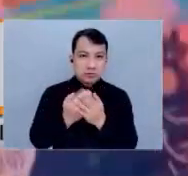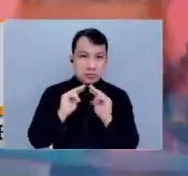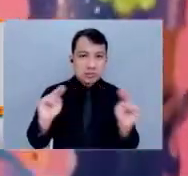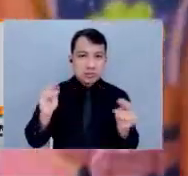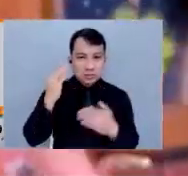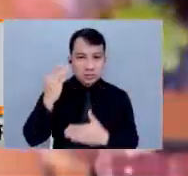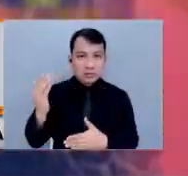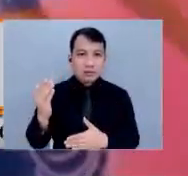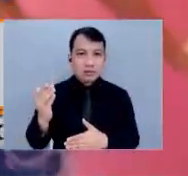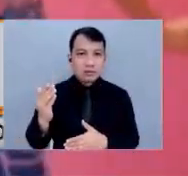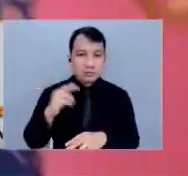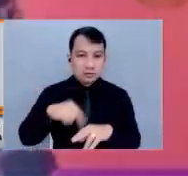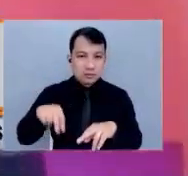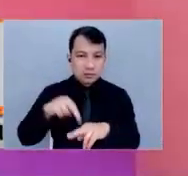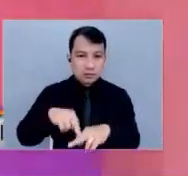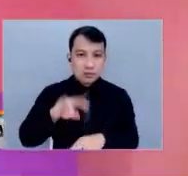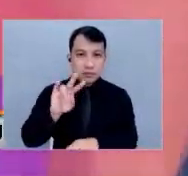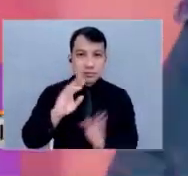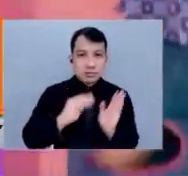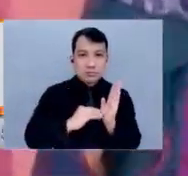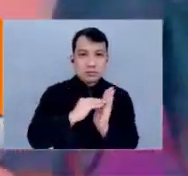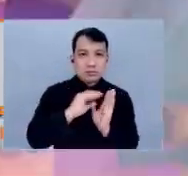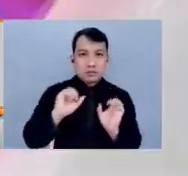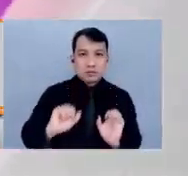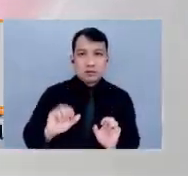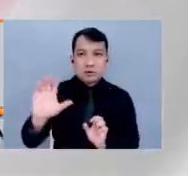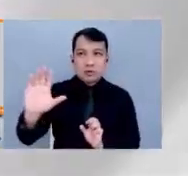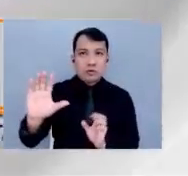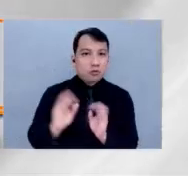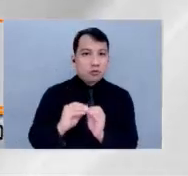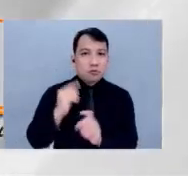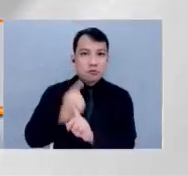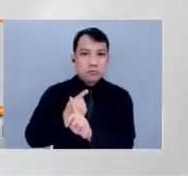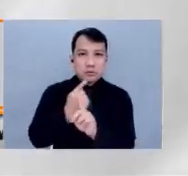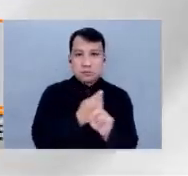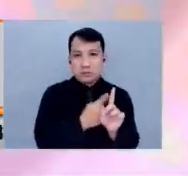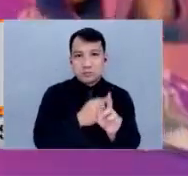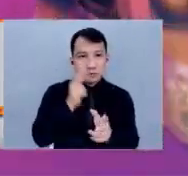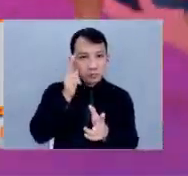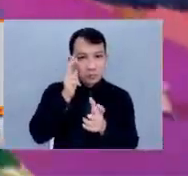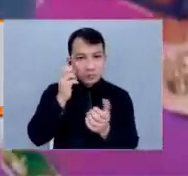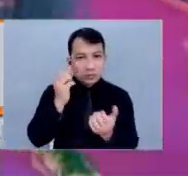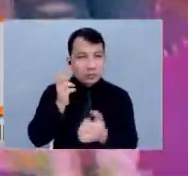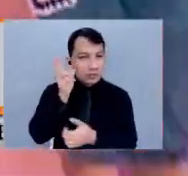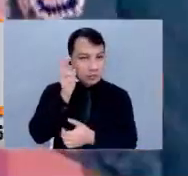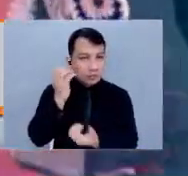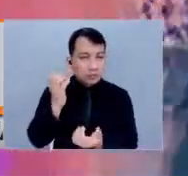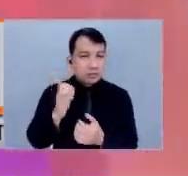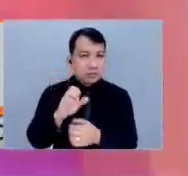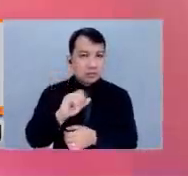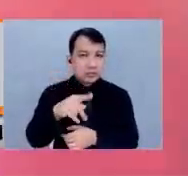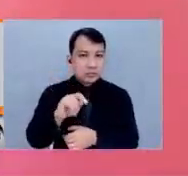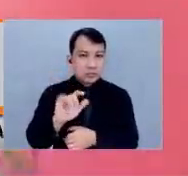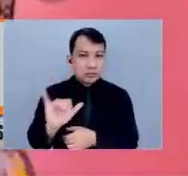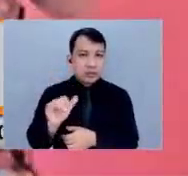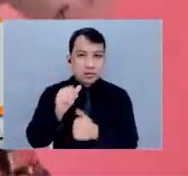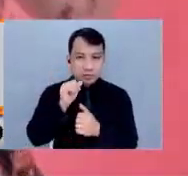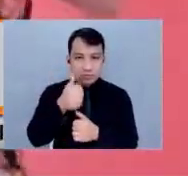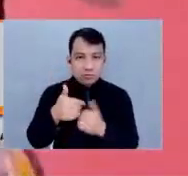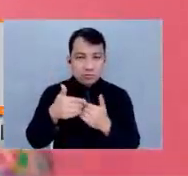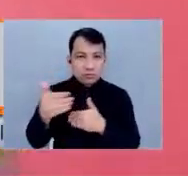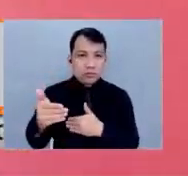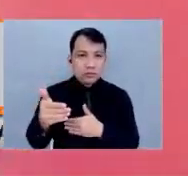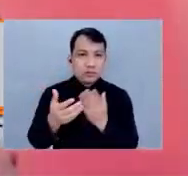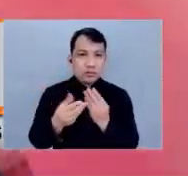pagsampa sa 7 million ng kanilang monthly listeners sa Spotify. Bukas, aarangkada ang sold-out